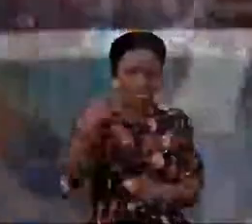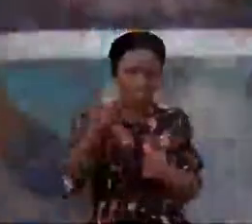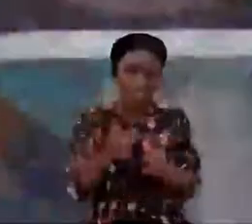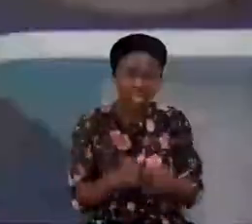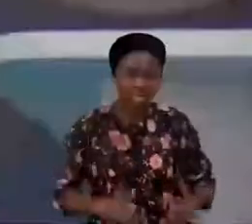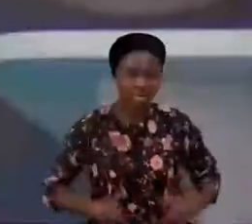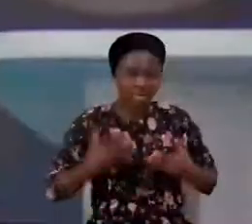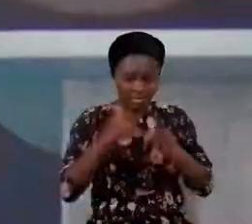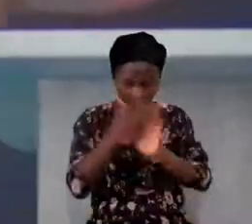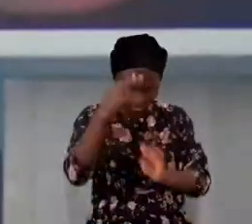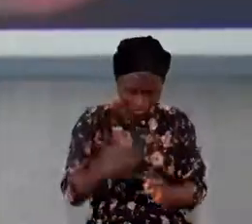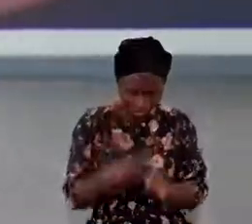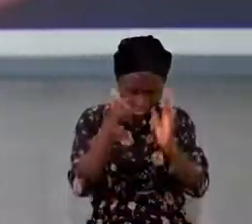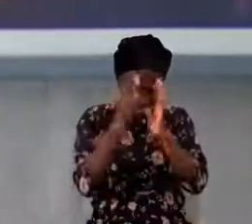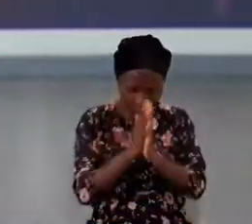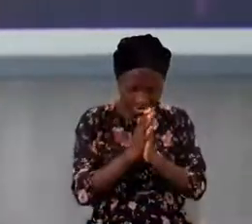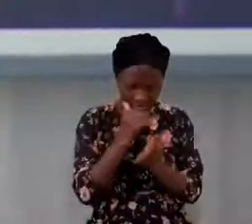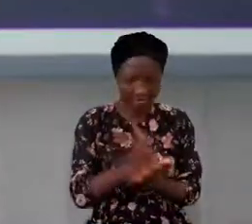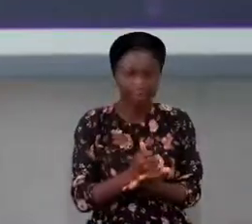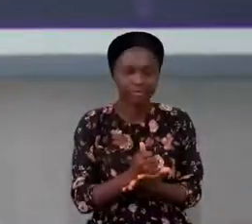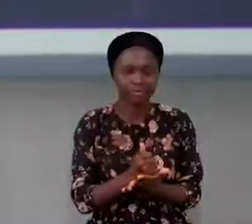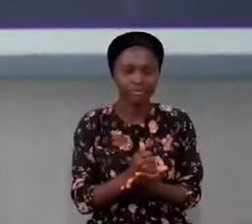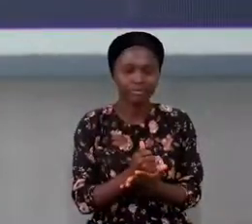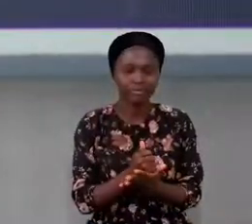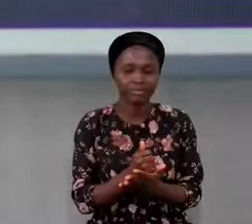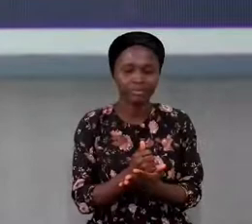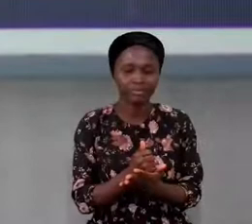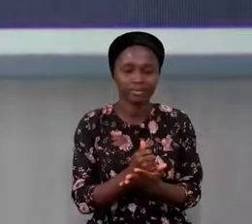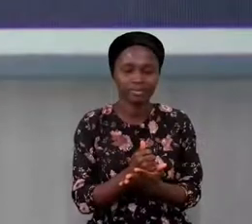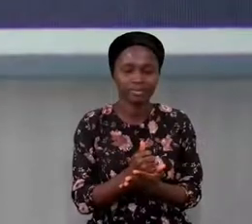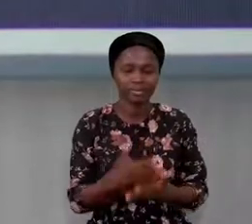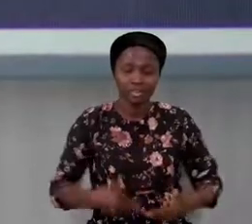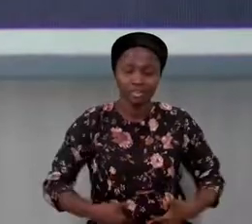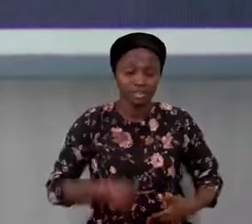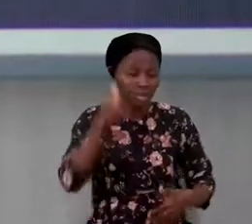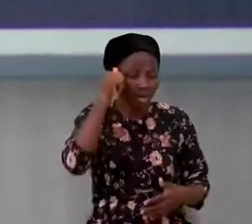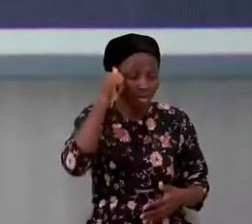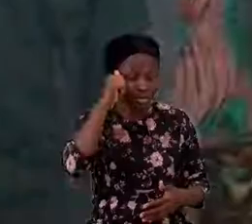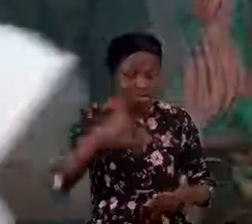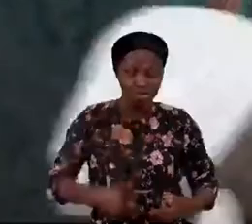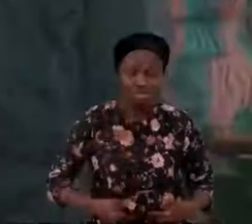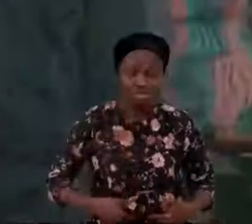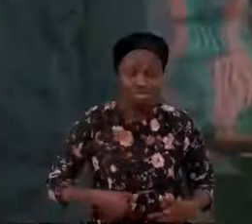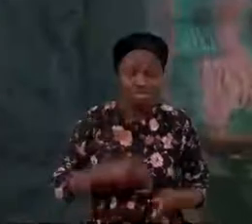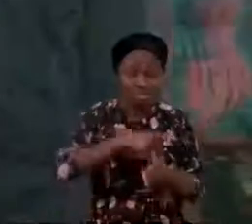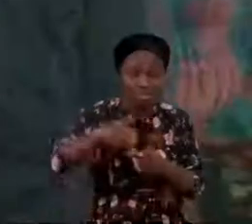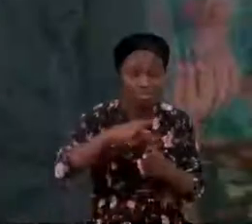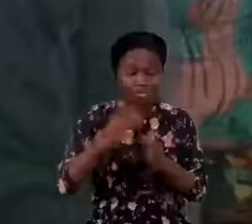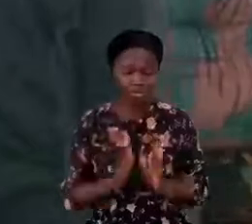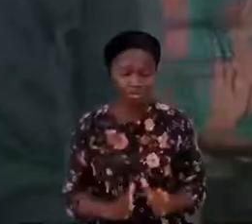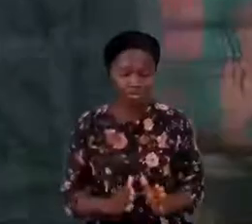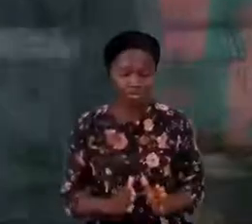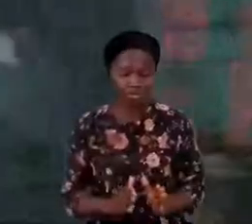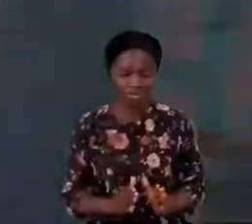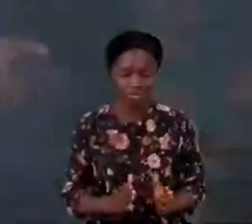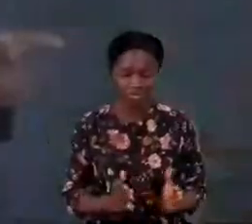Jeunes adultes, jeunes professionnels, voici le moment de commencer à prendre